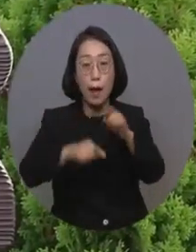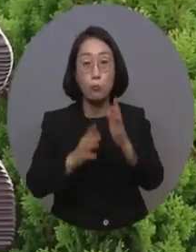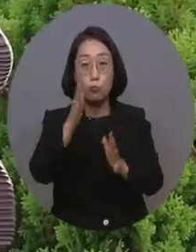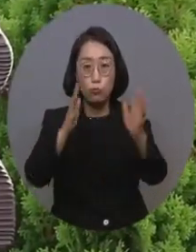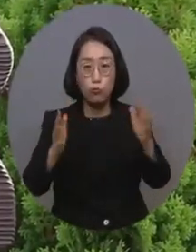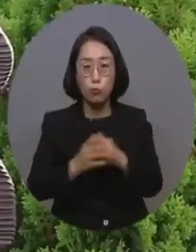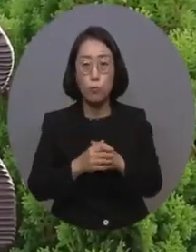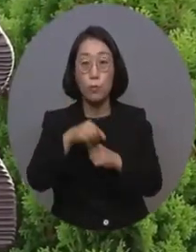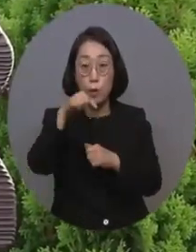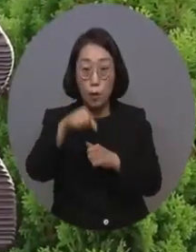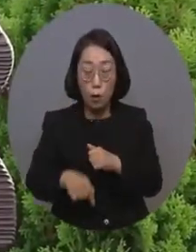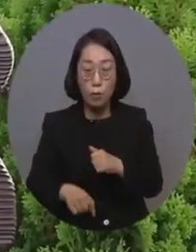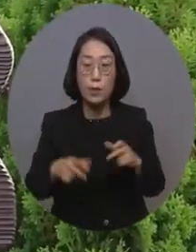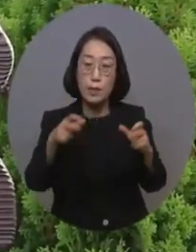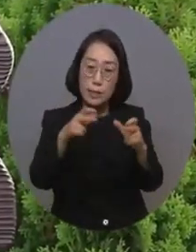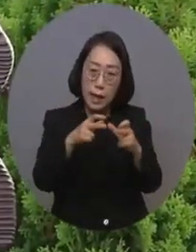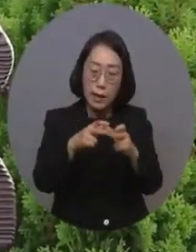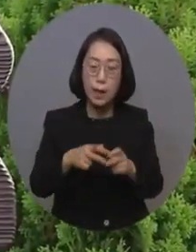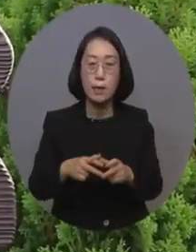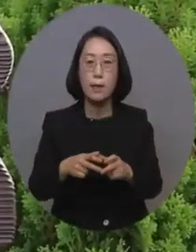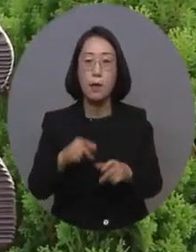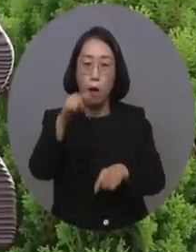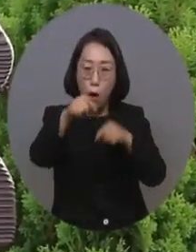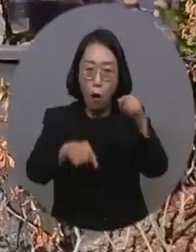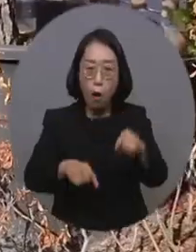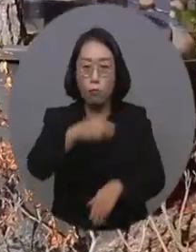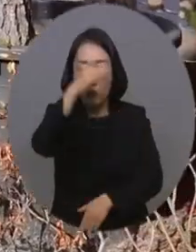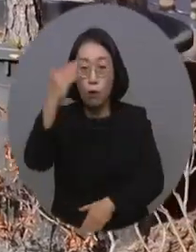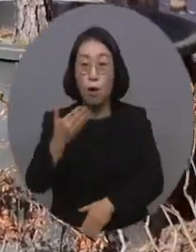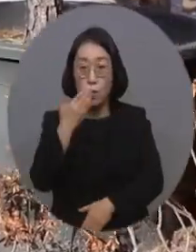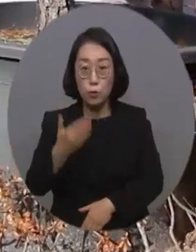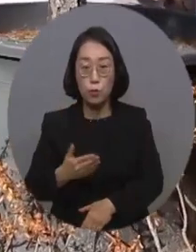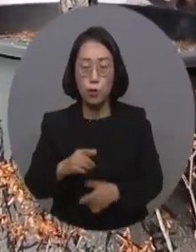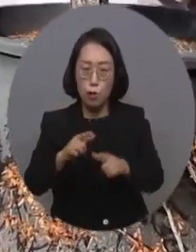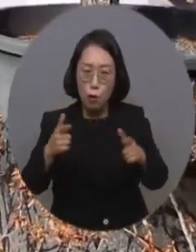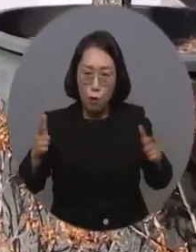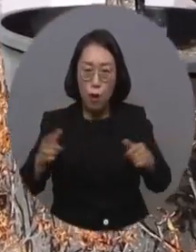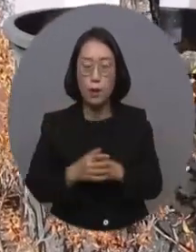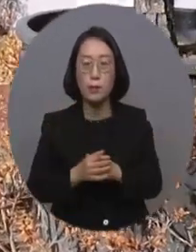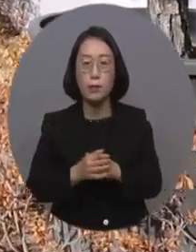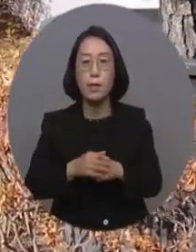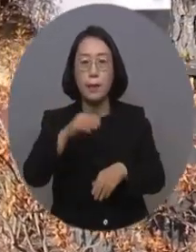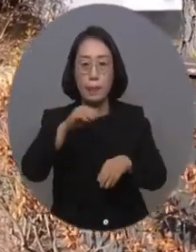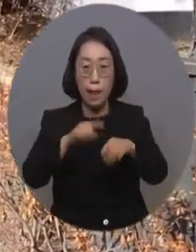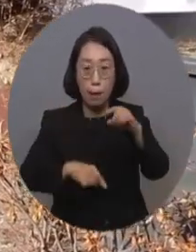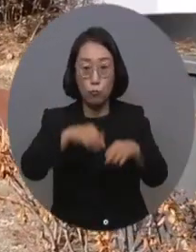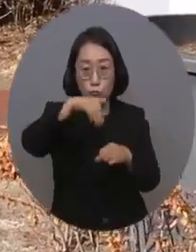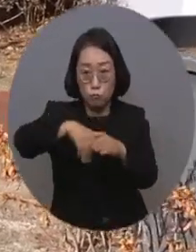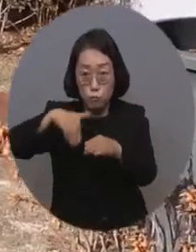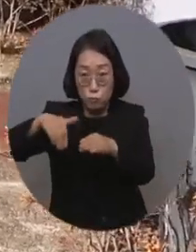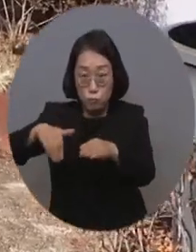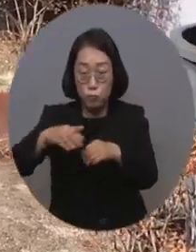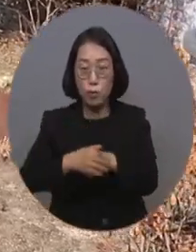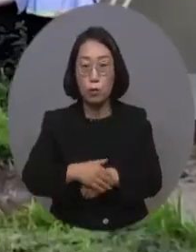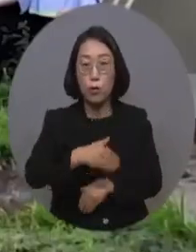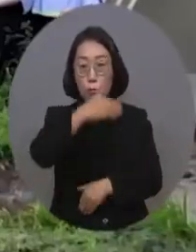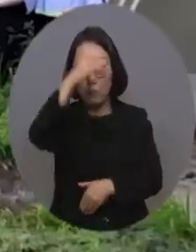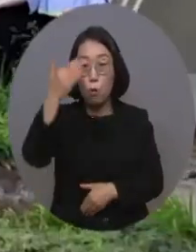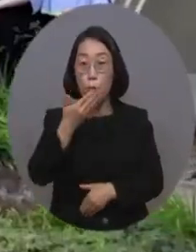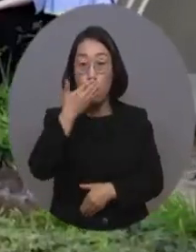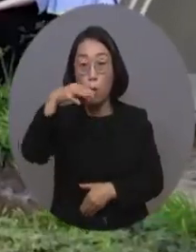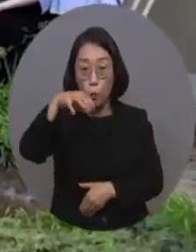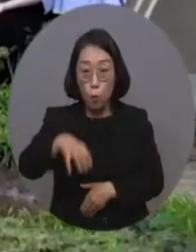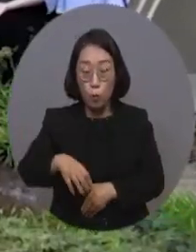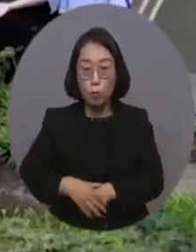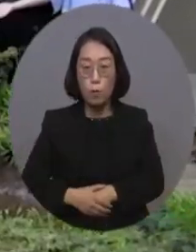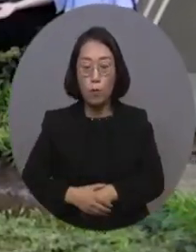취약계층이 이용할 수 있도록 사회복지시설 실외 공간에 다양한 초화류와 수목을 심어 숲을 조성한 공간으로